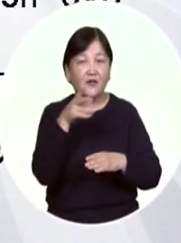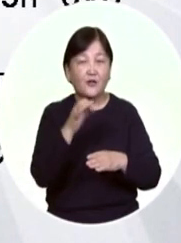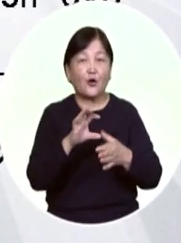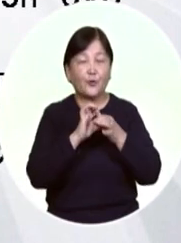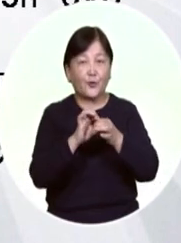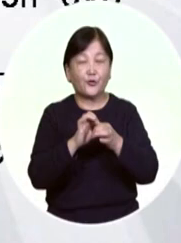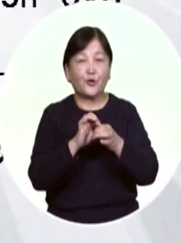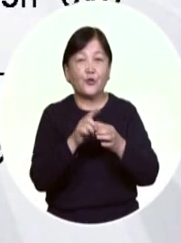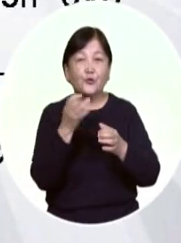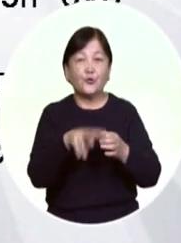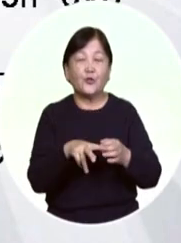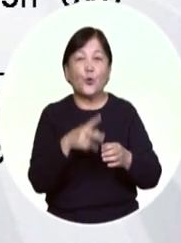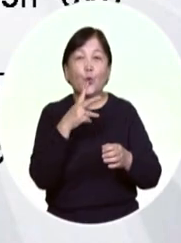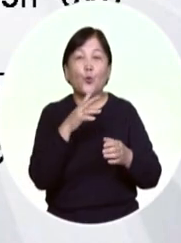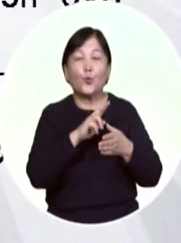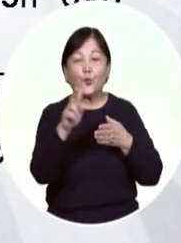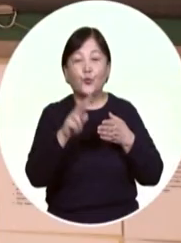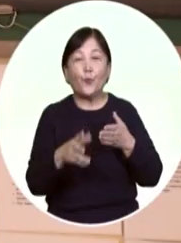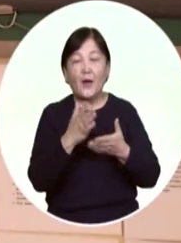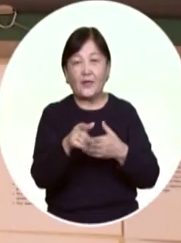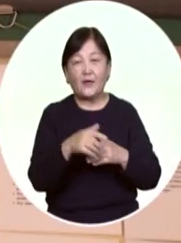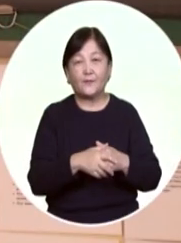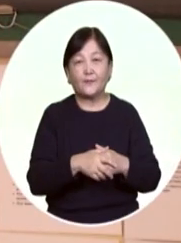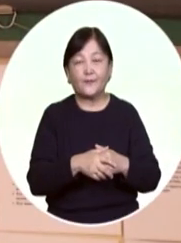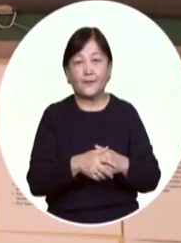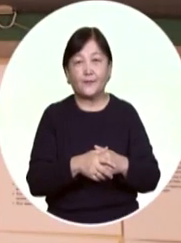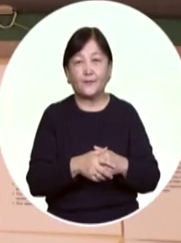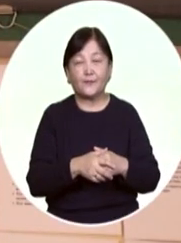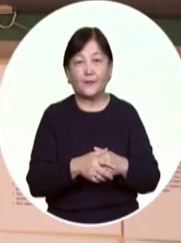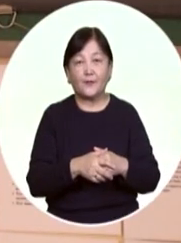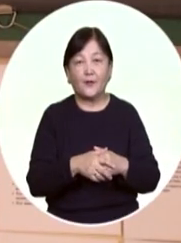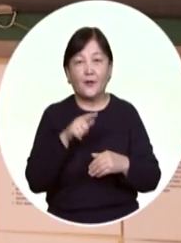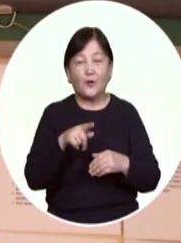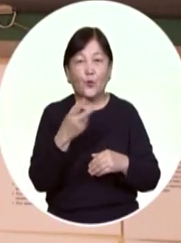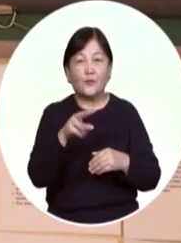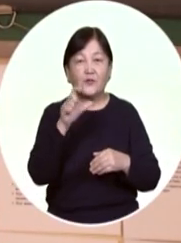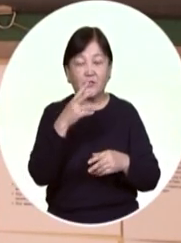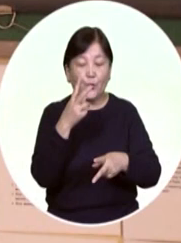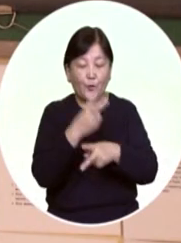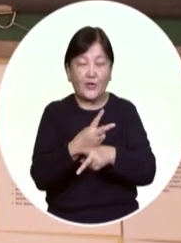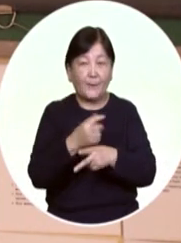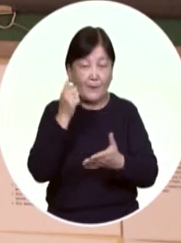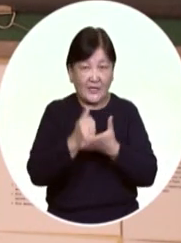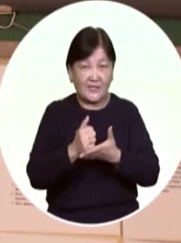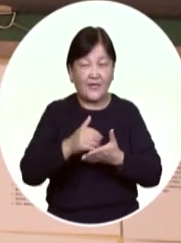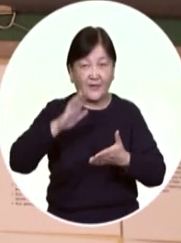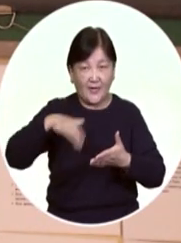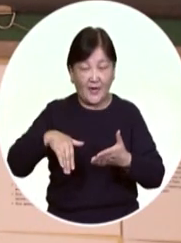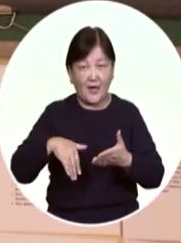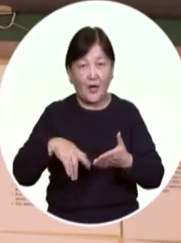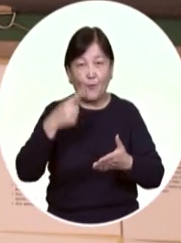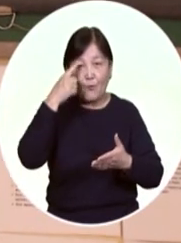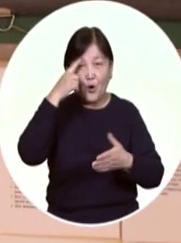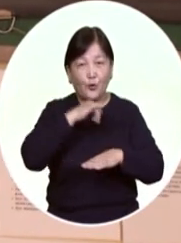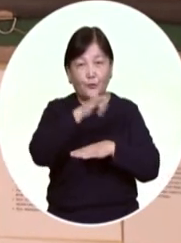хуулийн бас нэг үрдүн. Энэ нэг үрдүн. За тэгвэл энэ үндсэн хуулийг батлсны дараа Монгол улсынхаа язгуур эрх